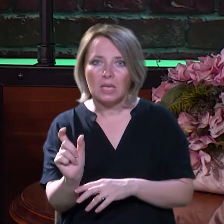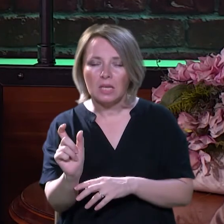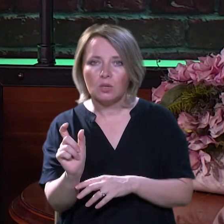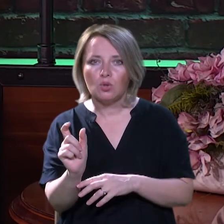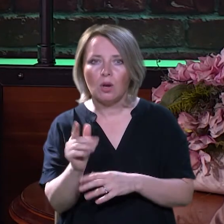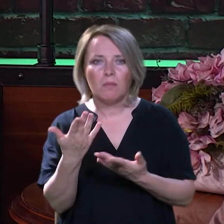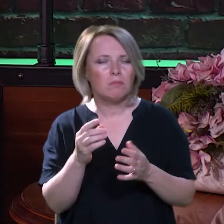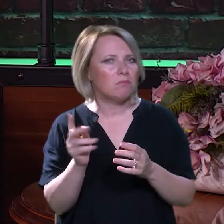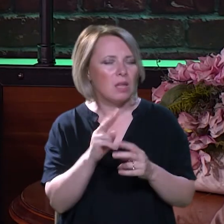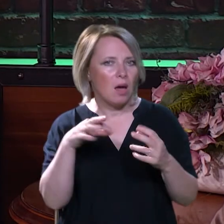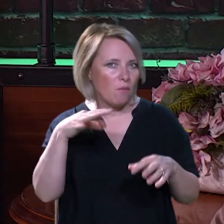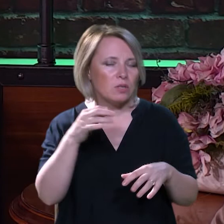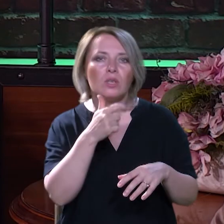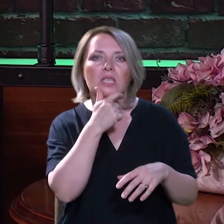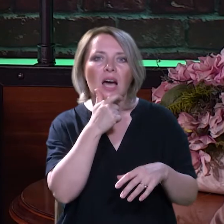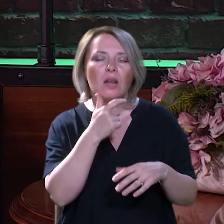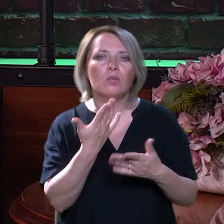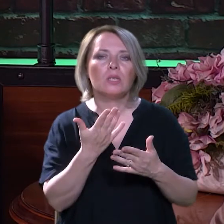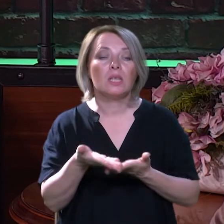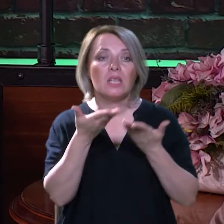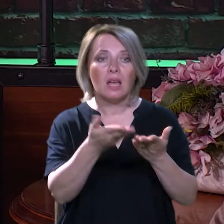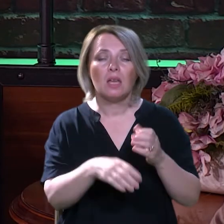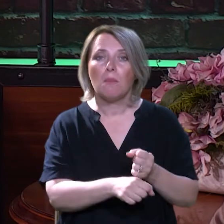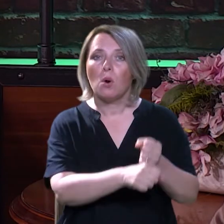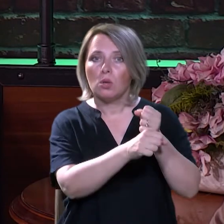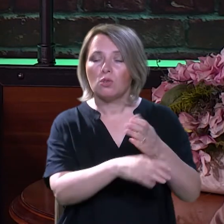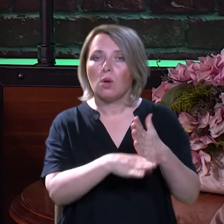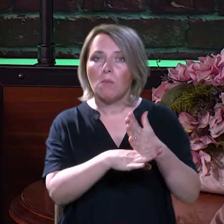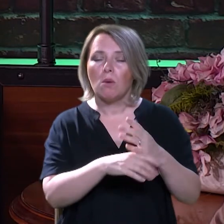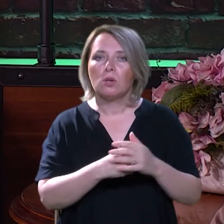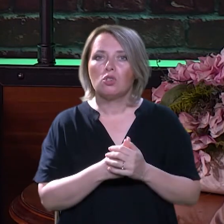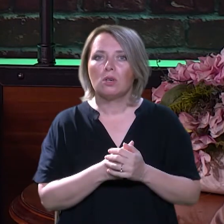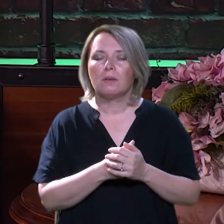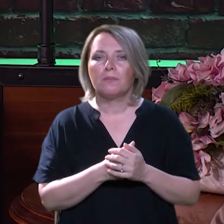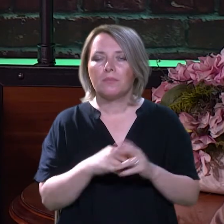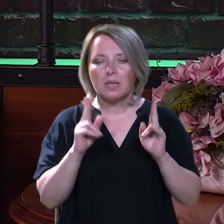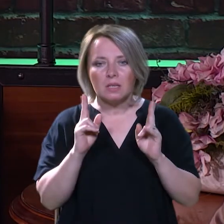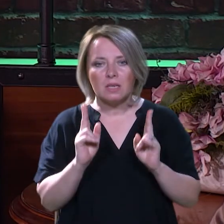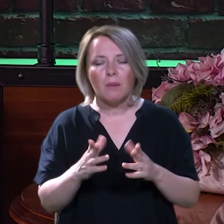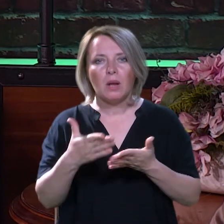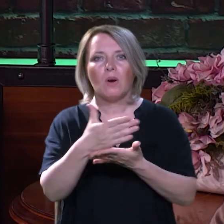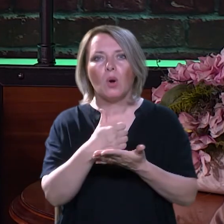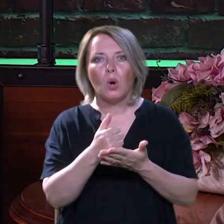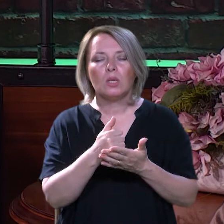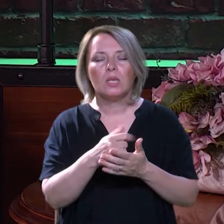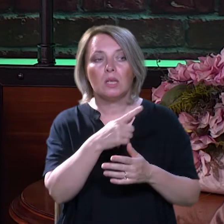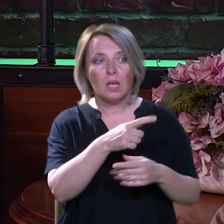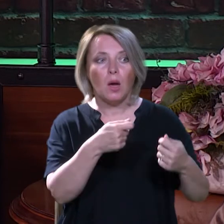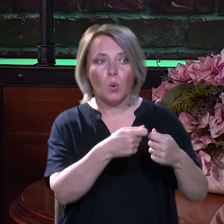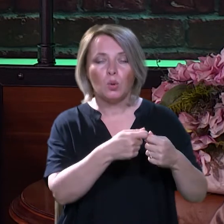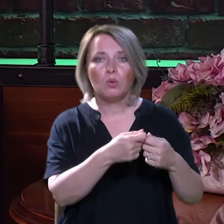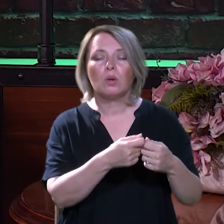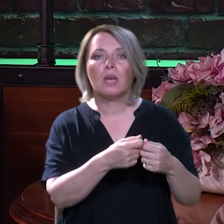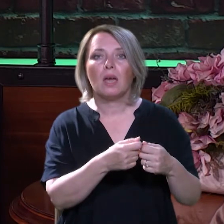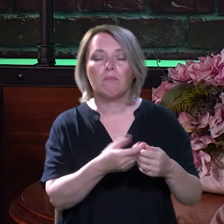razvojnom razdoblju i razdoblju života, pružiti mu tu podršku i pomoć. Zapravo, korisnici Lukernice u toj